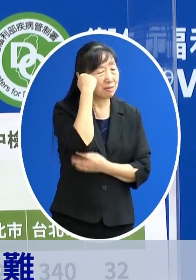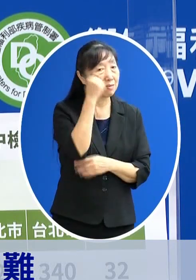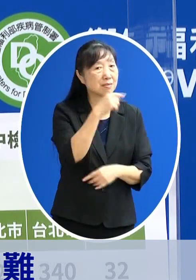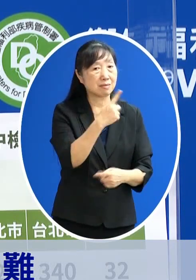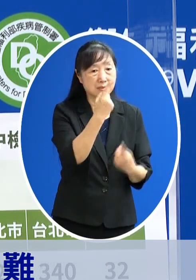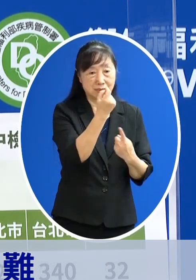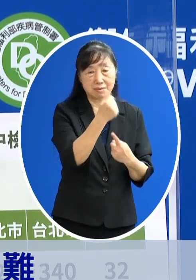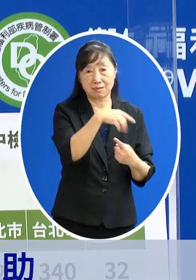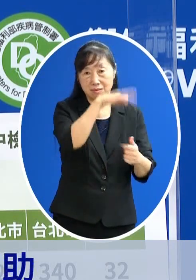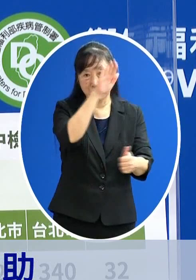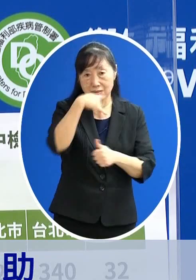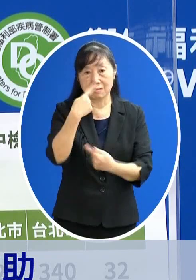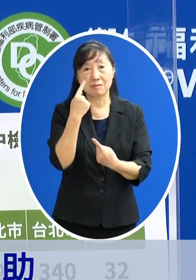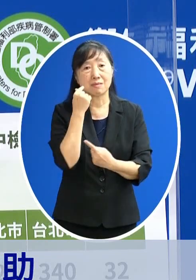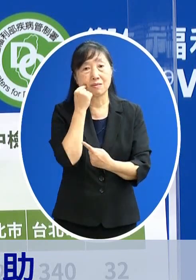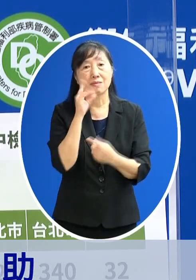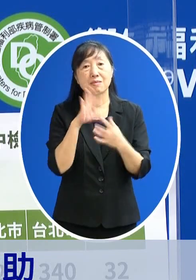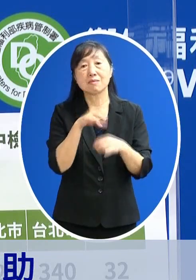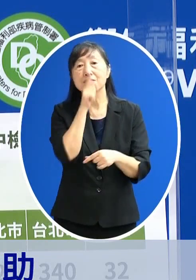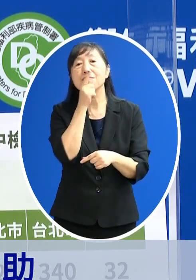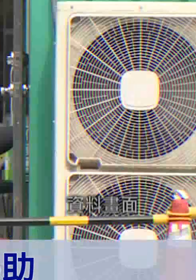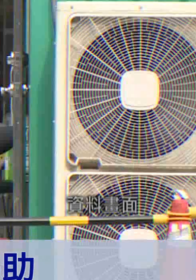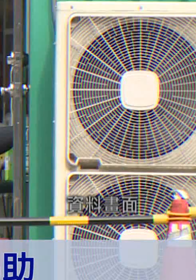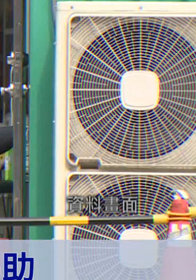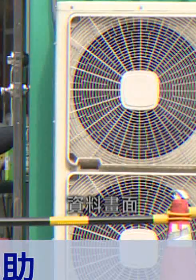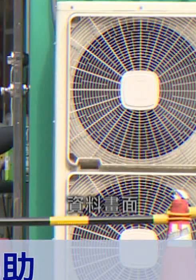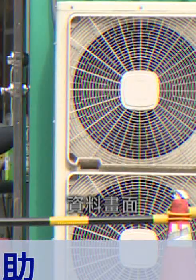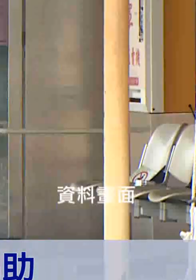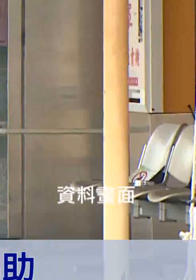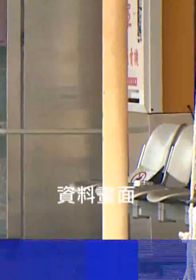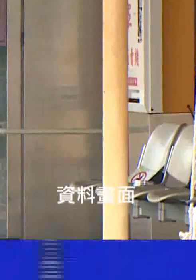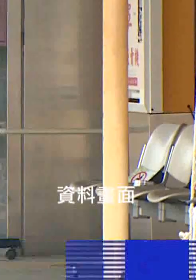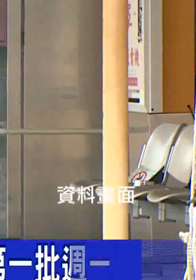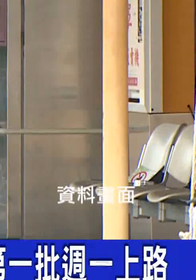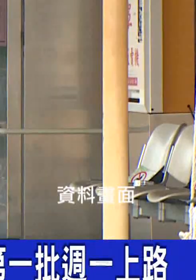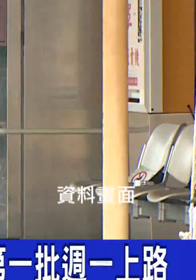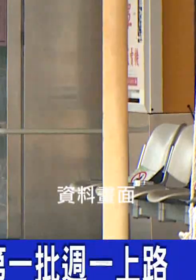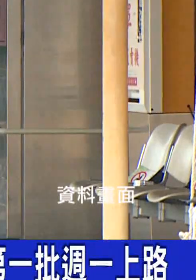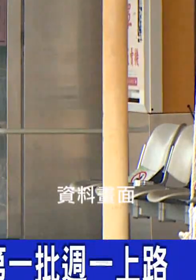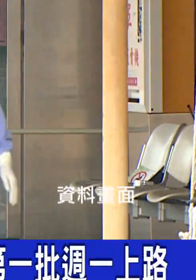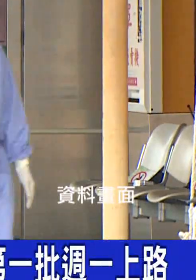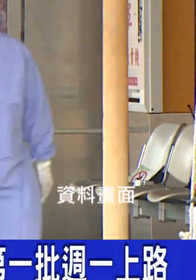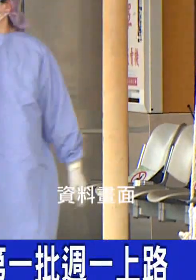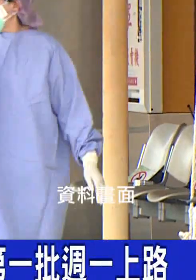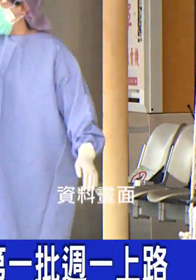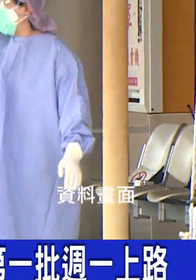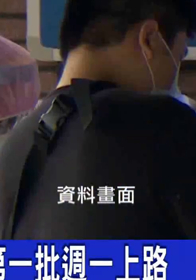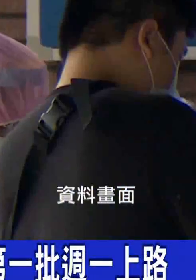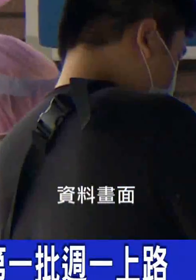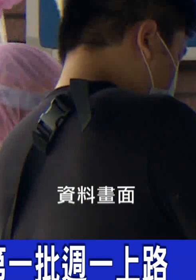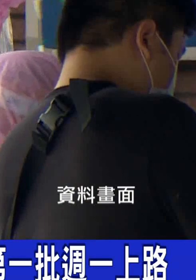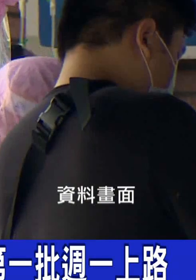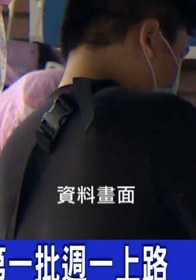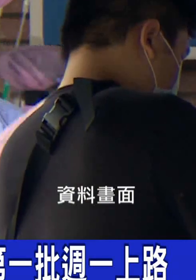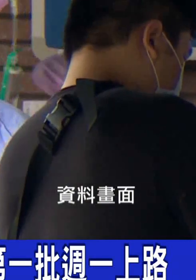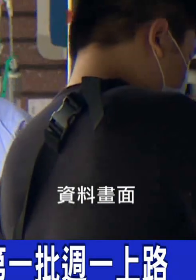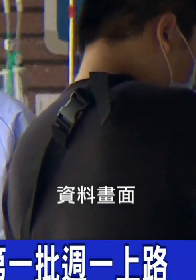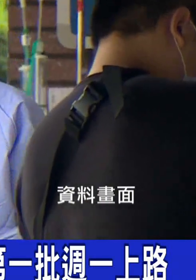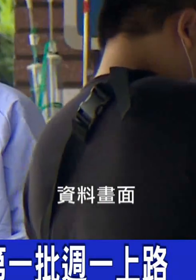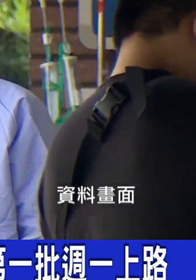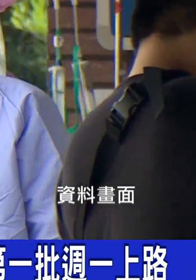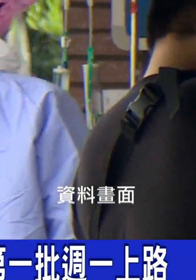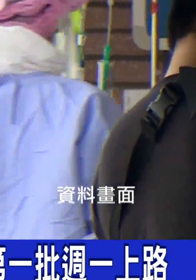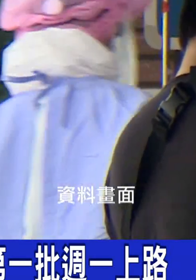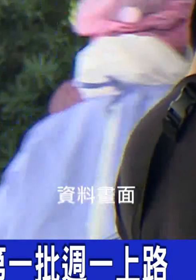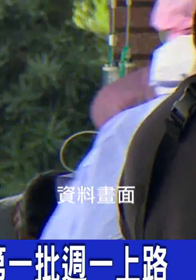困难，好，所以在中央也会来协助。 除了加强版防疫旅馆集中检疫所量能，医院专责病房也加速清空速